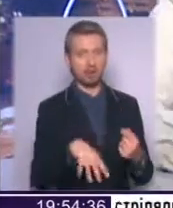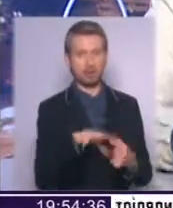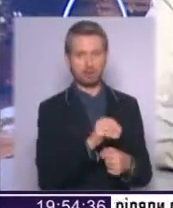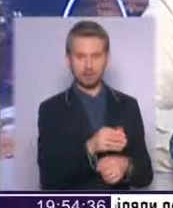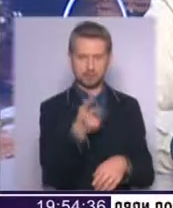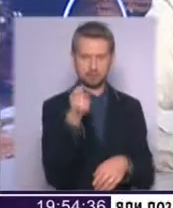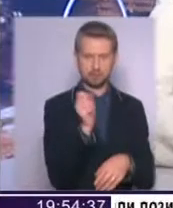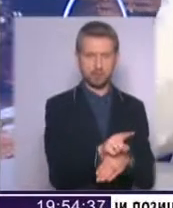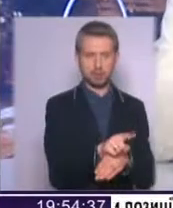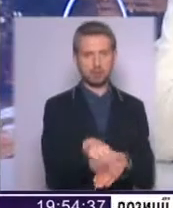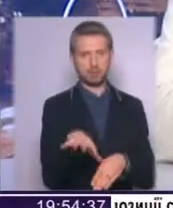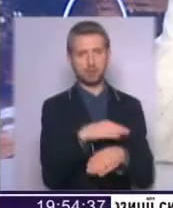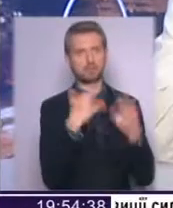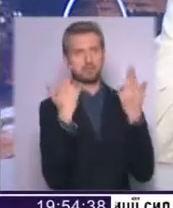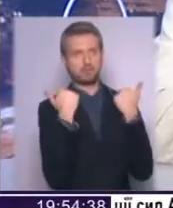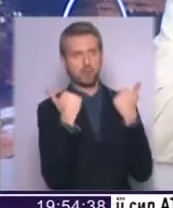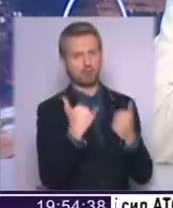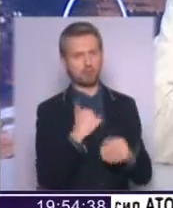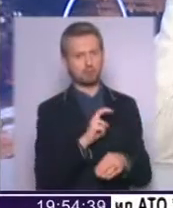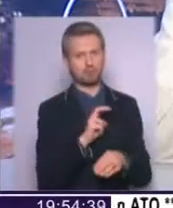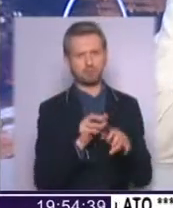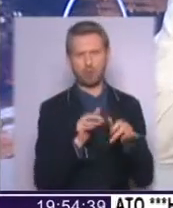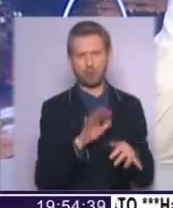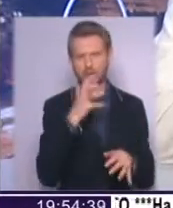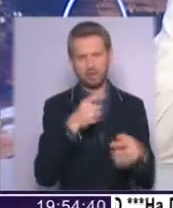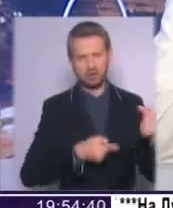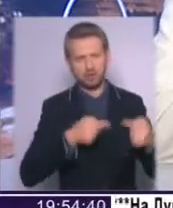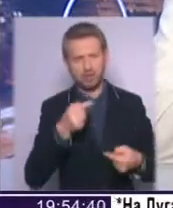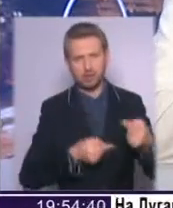всі мають голосувати згідно з ним. Нас приходять серйозні диспути, нас приходять серйозні